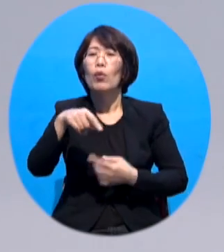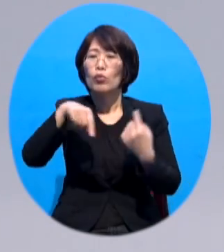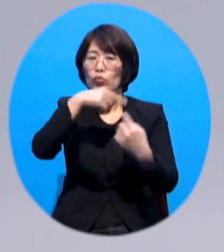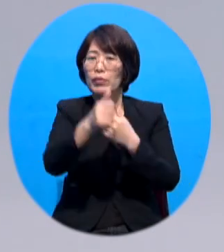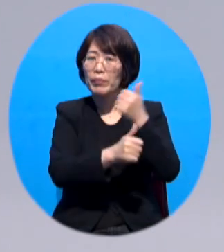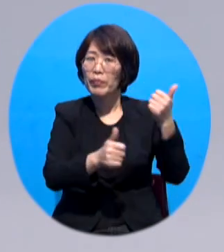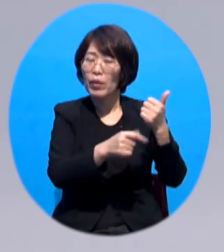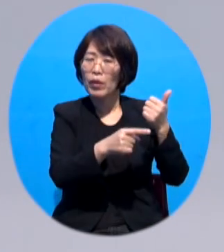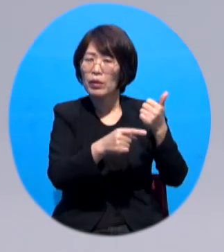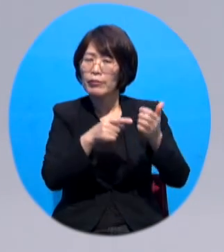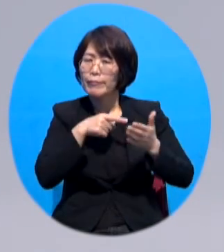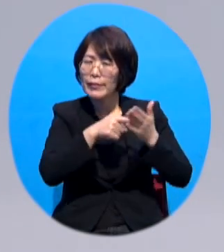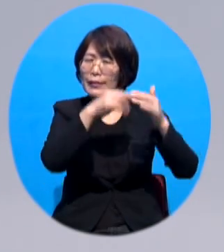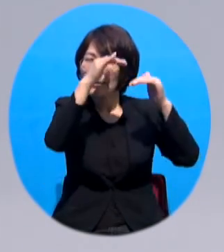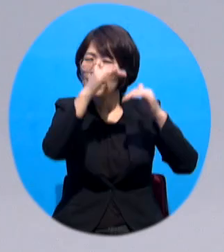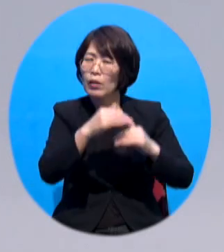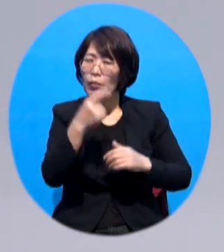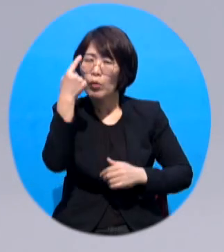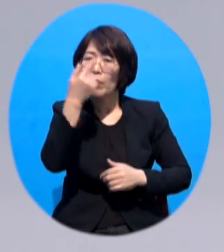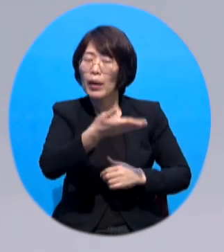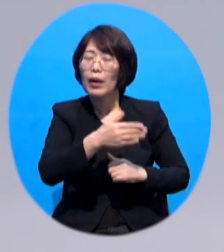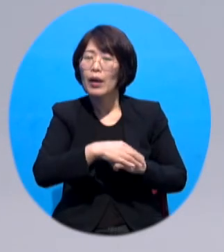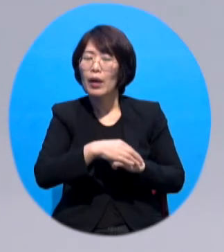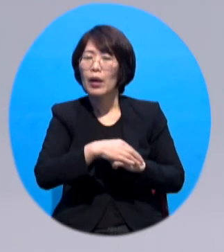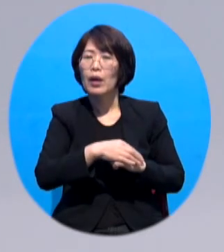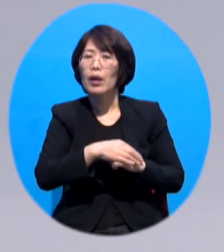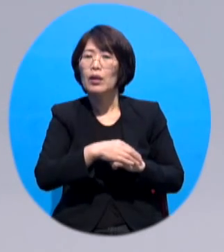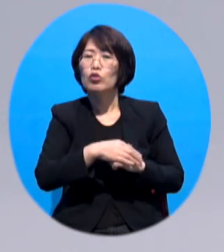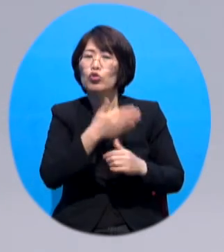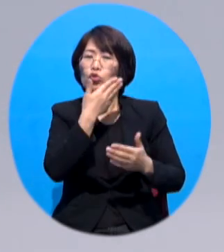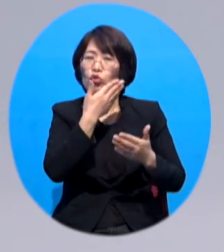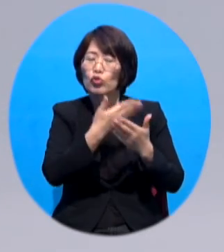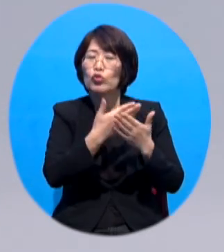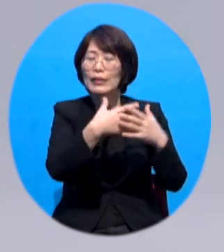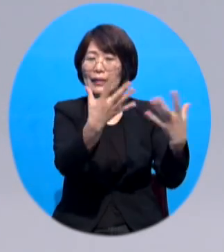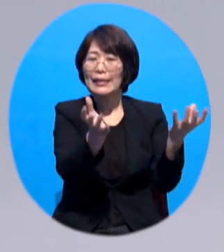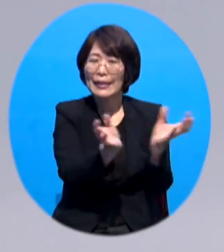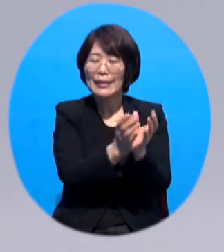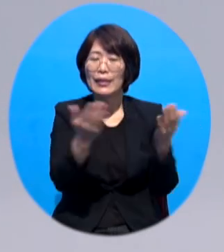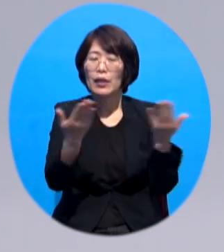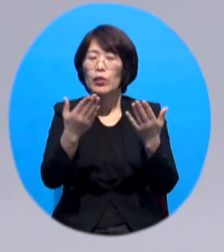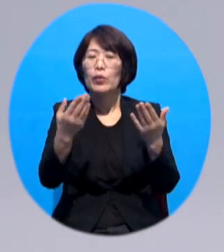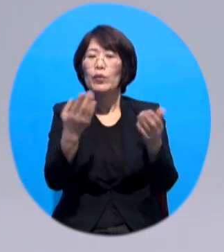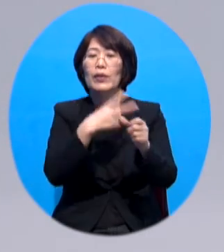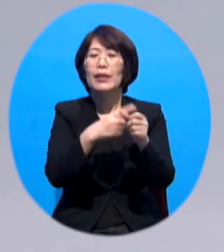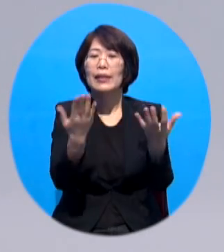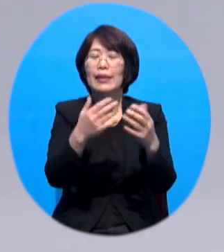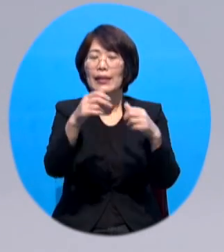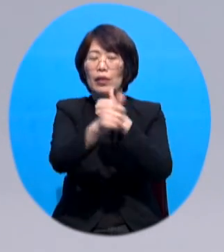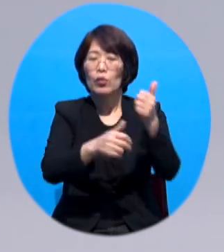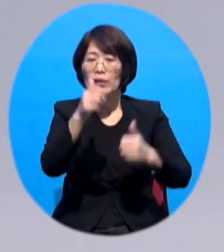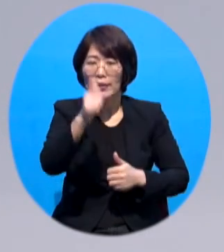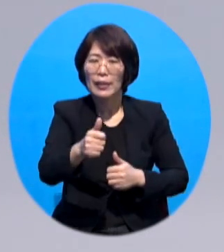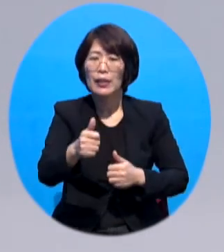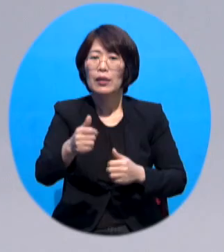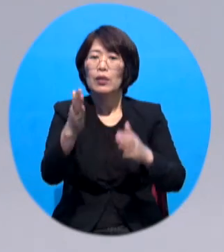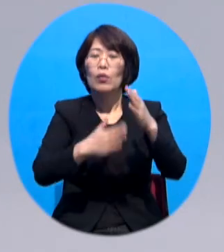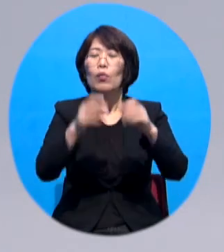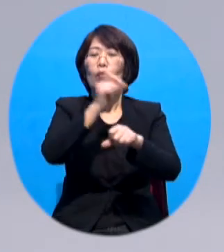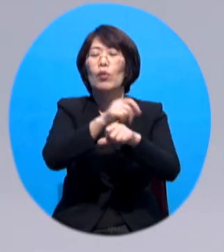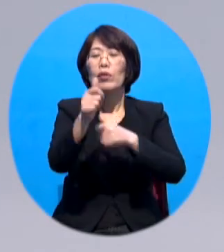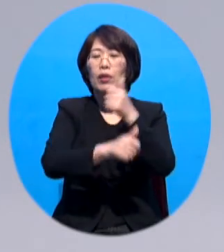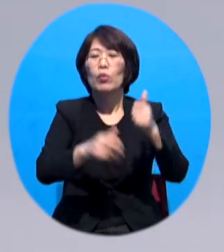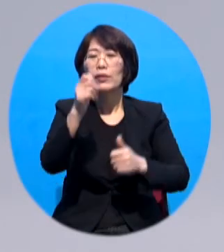위원회 그 추진상황 들을 여쭤봤더니 많은 주요한 단체들 열어서 학비 노조의 위원장님 이라든가 공무원 교재 위원장은